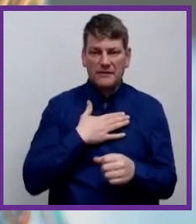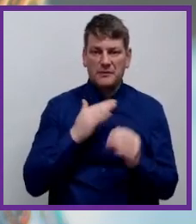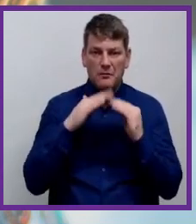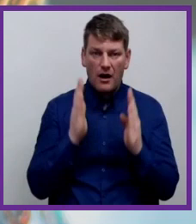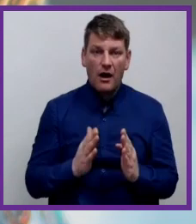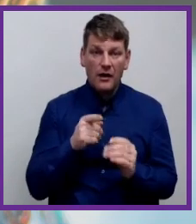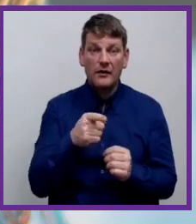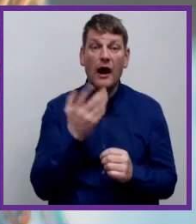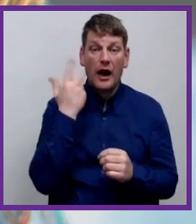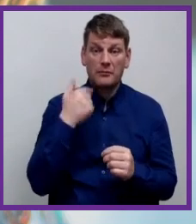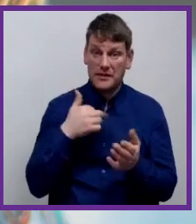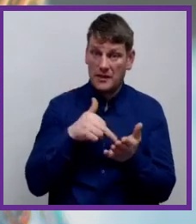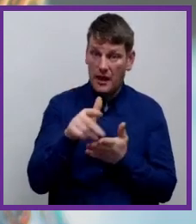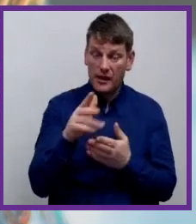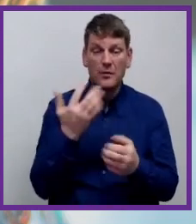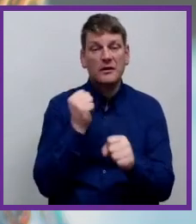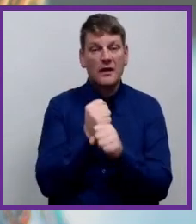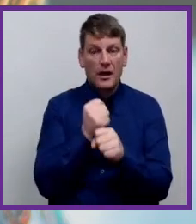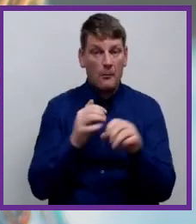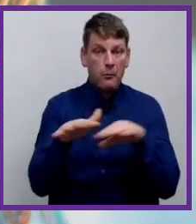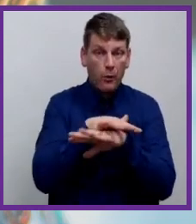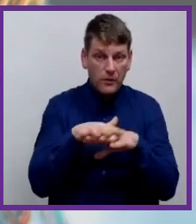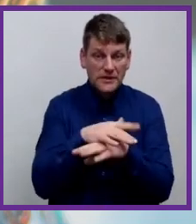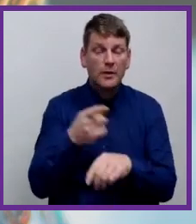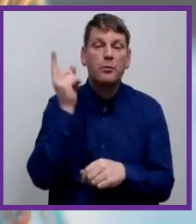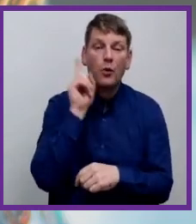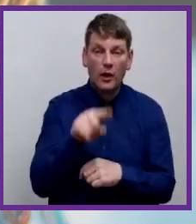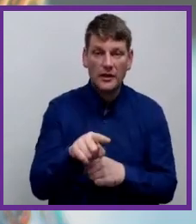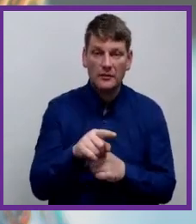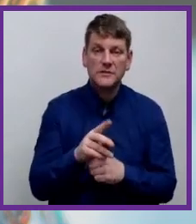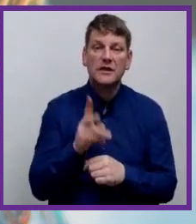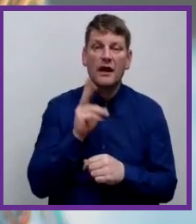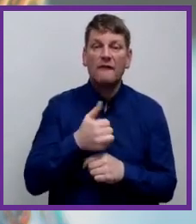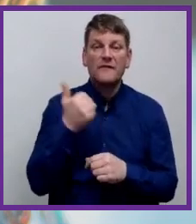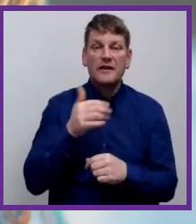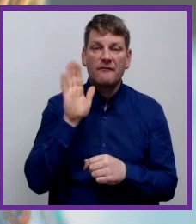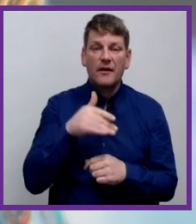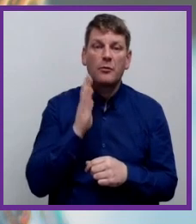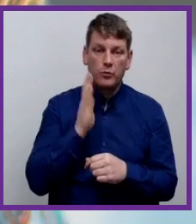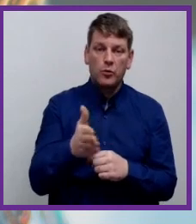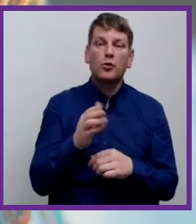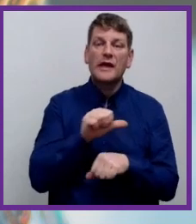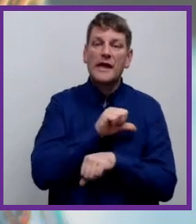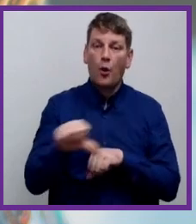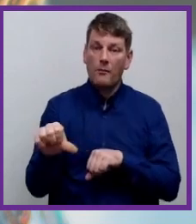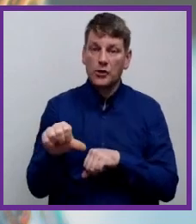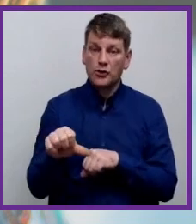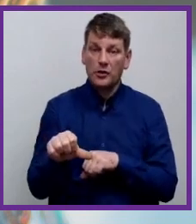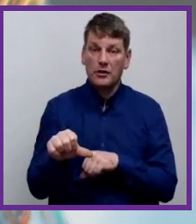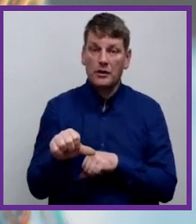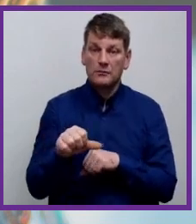absolūta, bet tas, ka mēs ejam kaut kur darām kaut ko publiski, protams, kā viņa var tikt ierobežot.